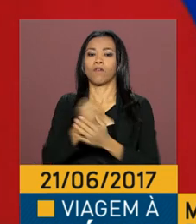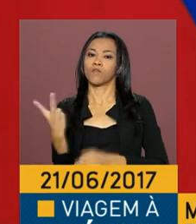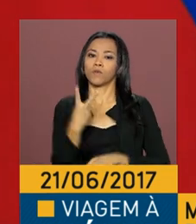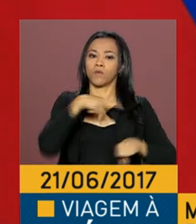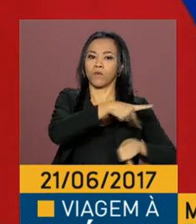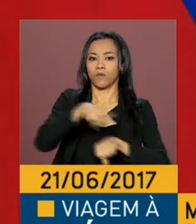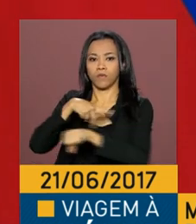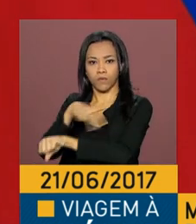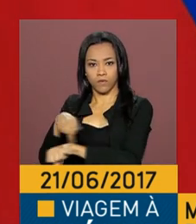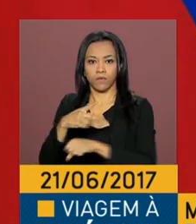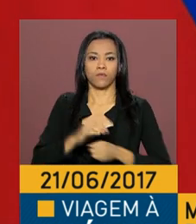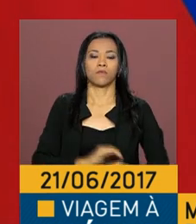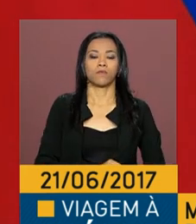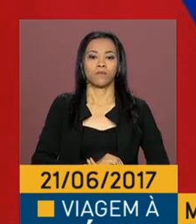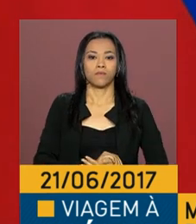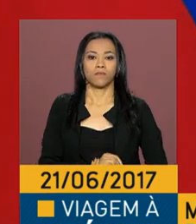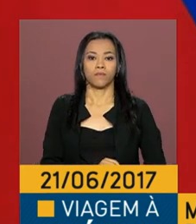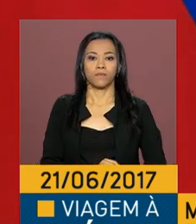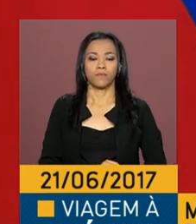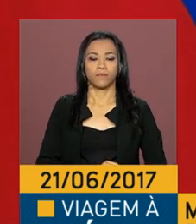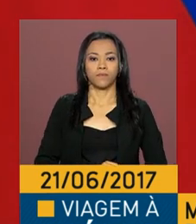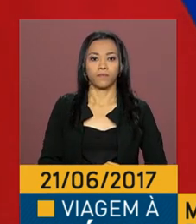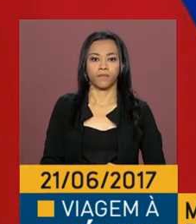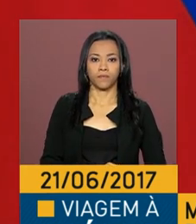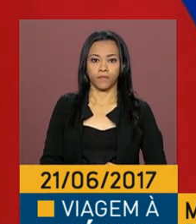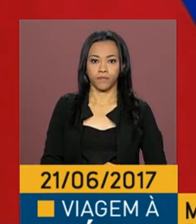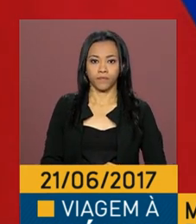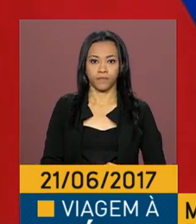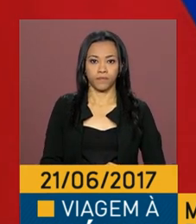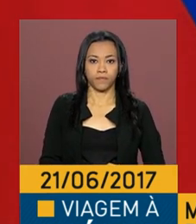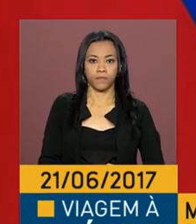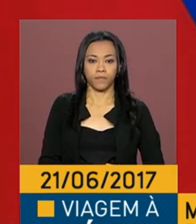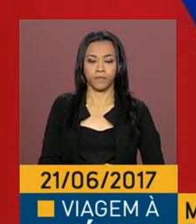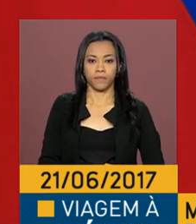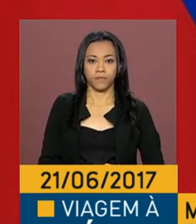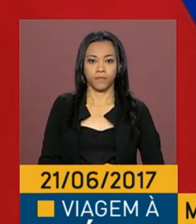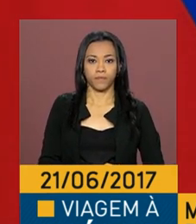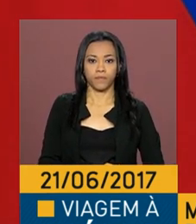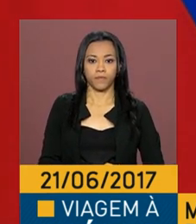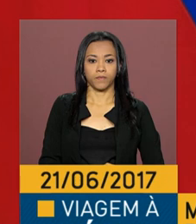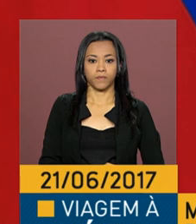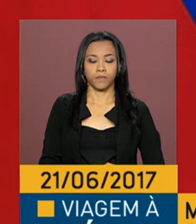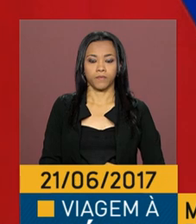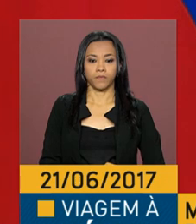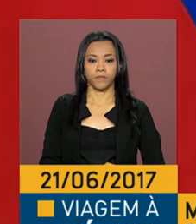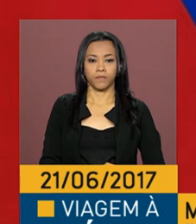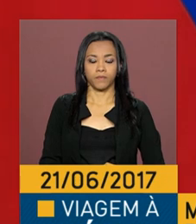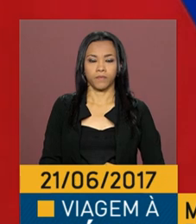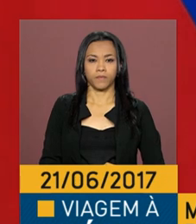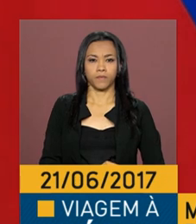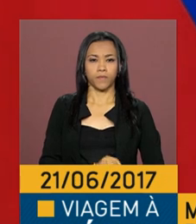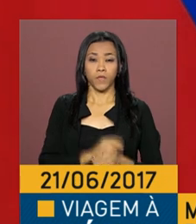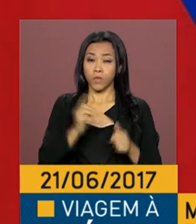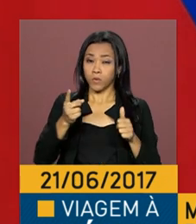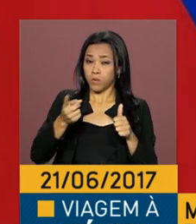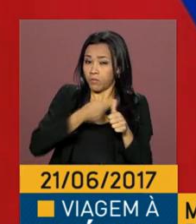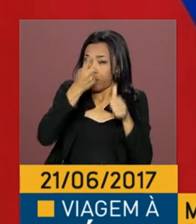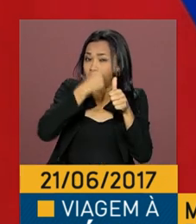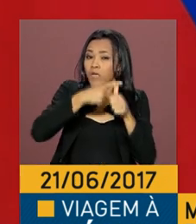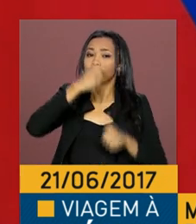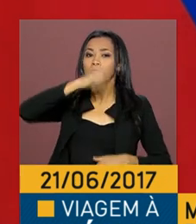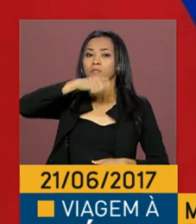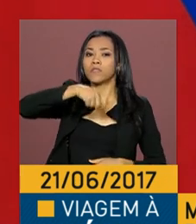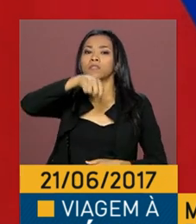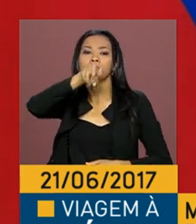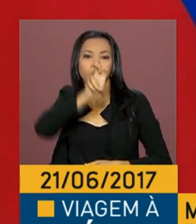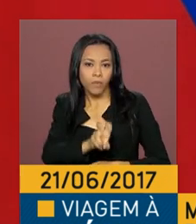Путиным согласились в том, что в плане двусторонней торговли у нас еще есть неосвоенный потенциал. Nos primeiros cinco meses